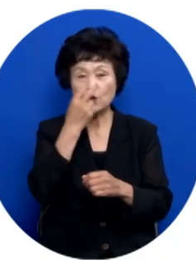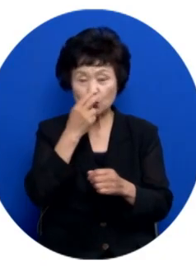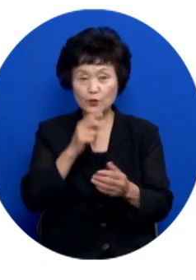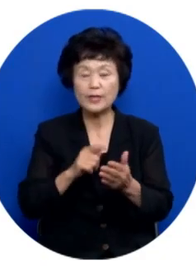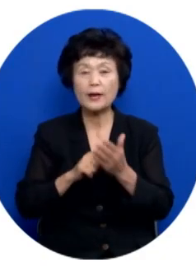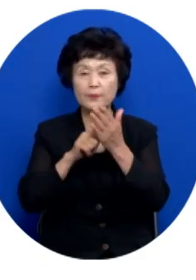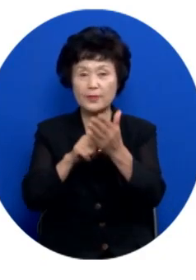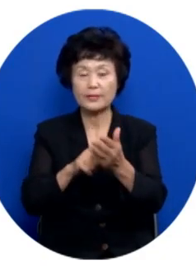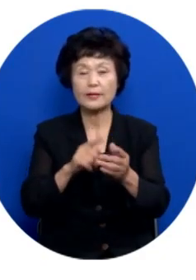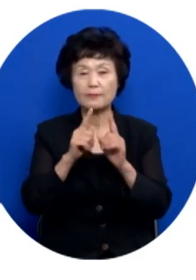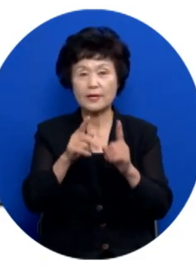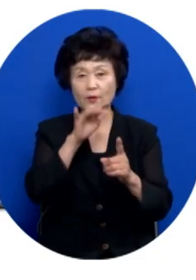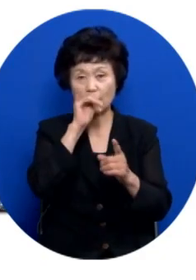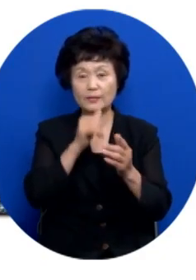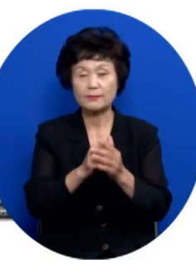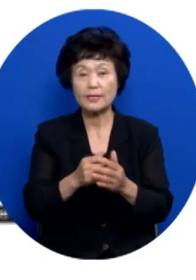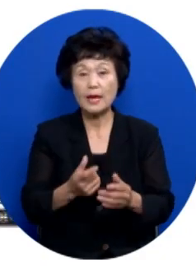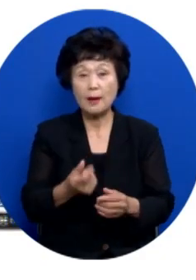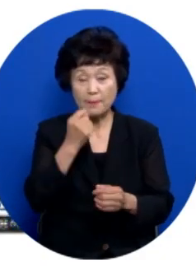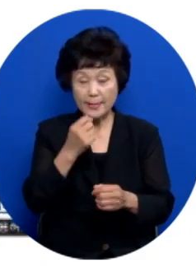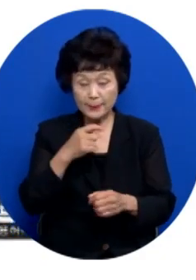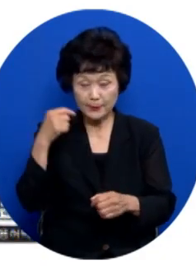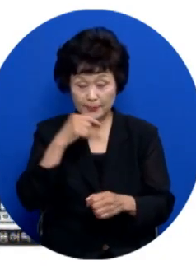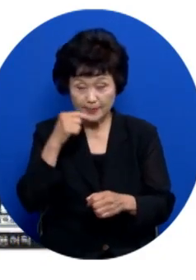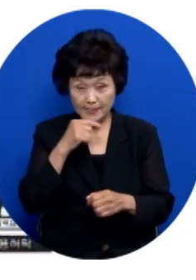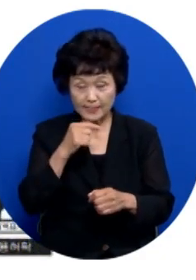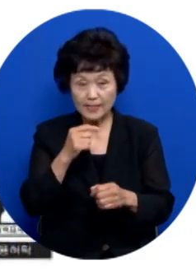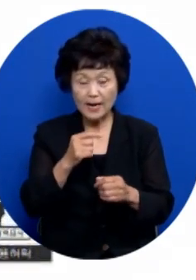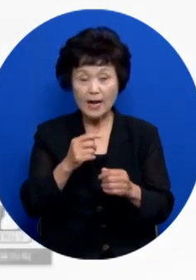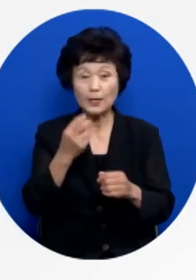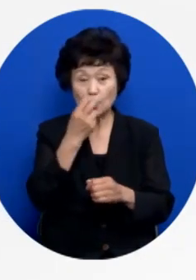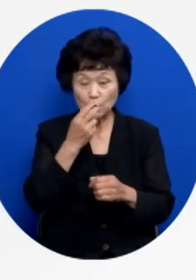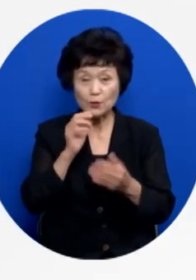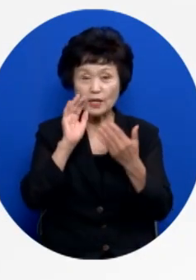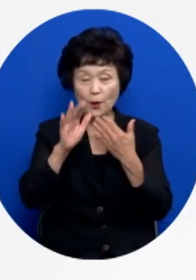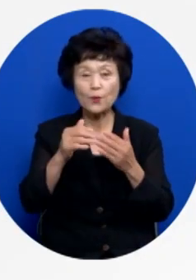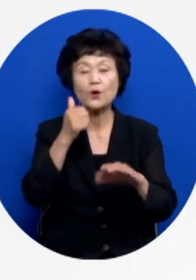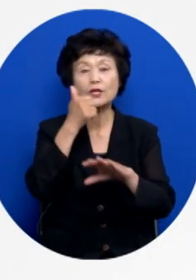국무조정실은 감찰 조사를 신속하고 철저하게 진행한 후 결과를 공개할 예정입니다.